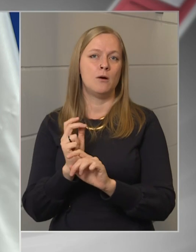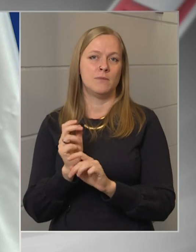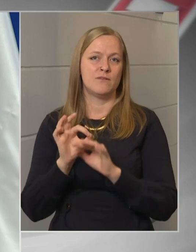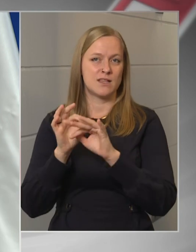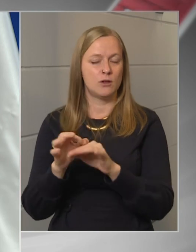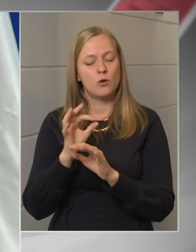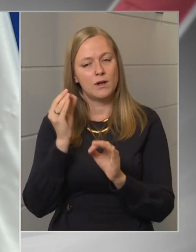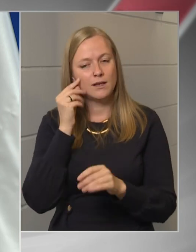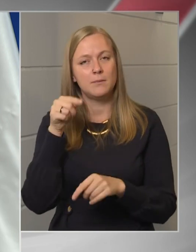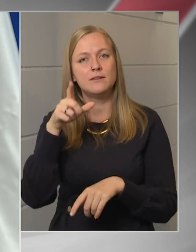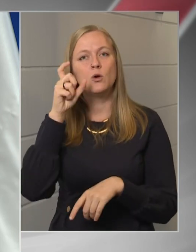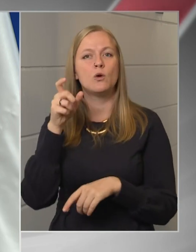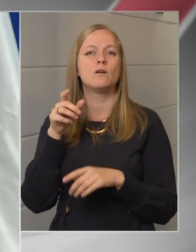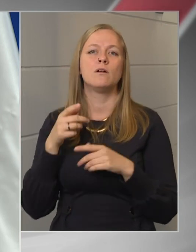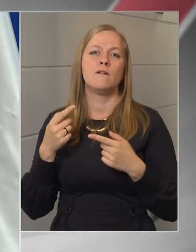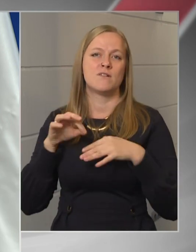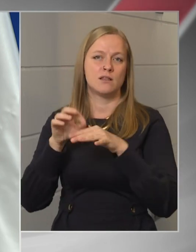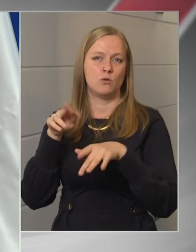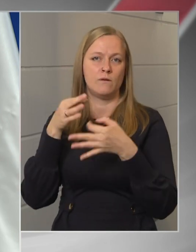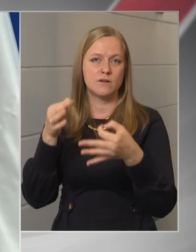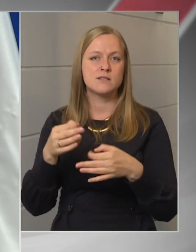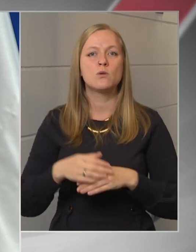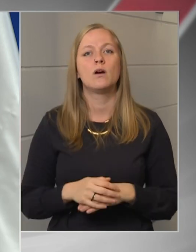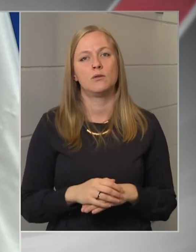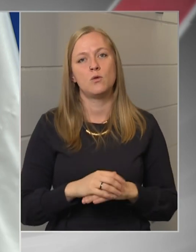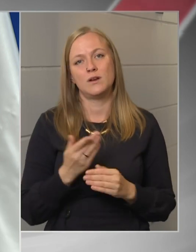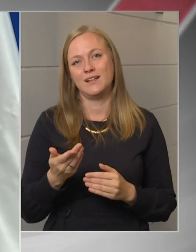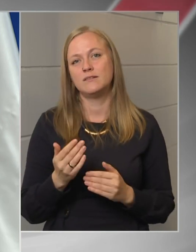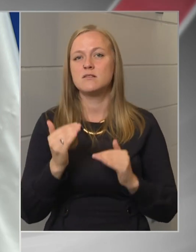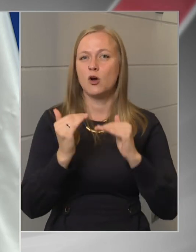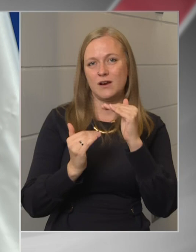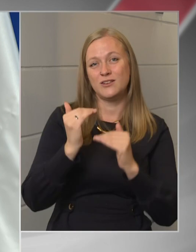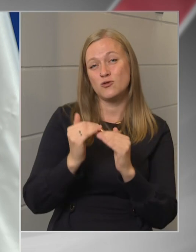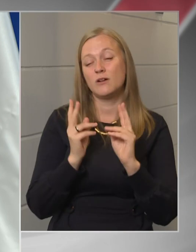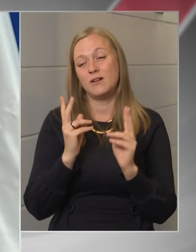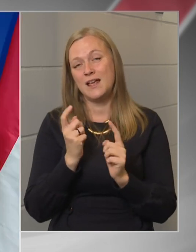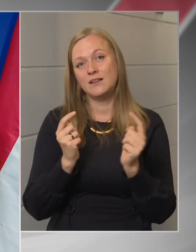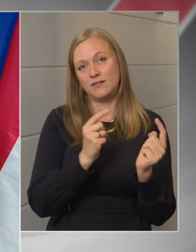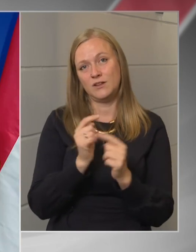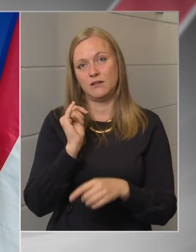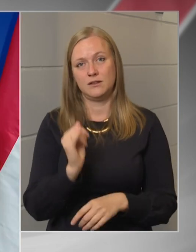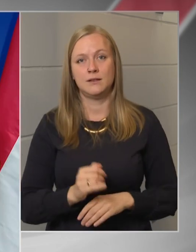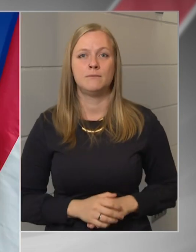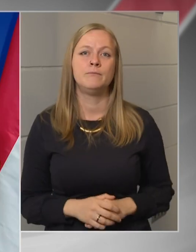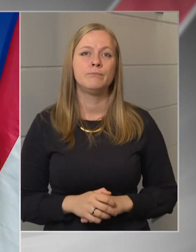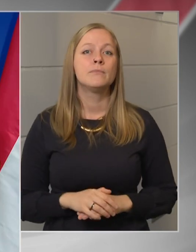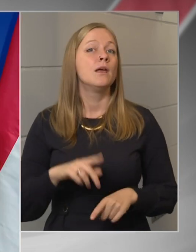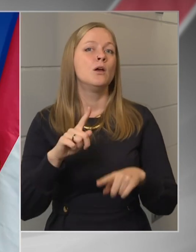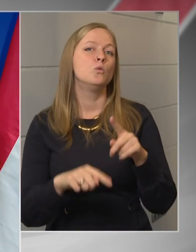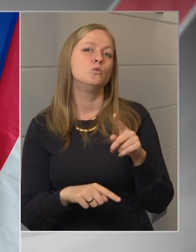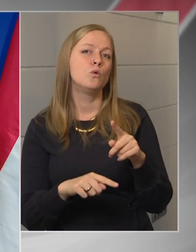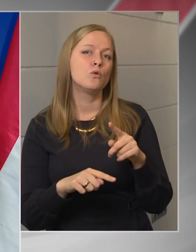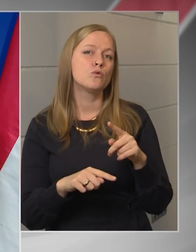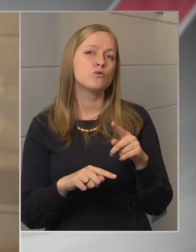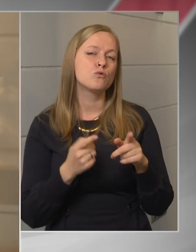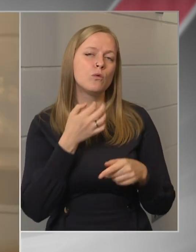elnökről van szó, akkor a magyar rendőri gyakorlat szerint itt azért az arányosságot lehet vitatni. Egy utolsó dolog,